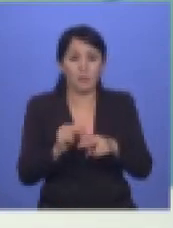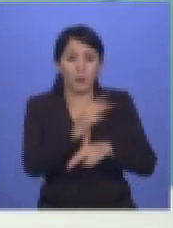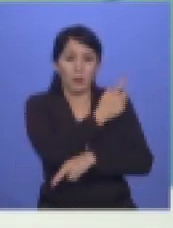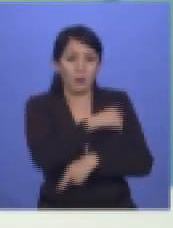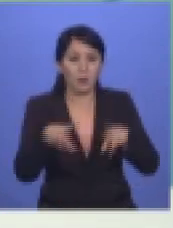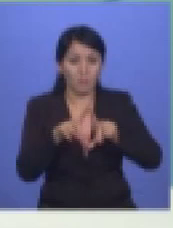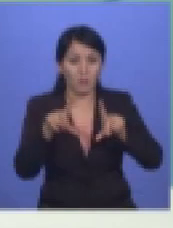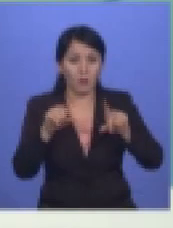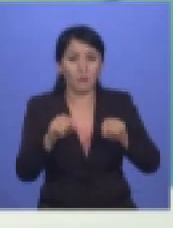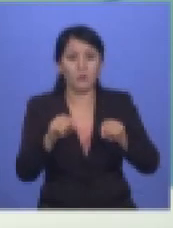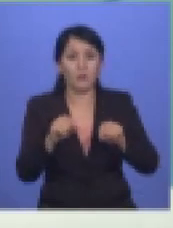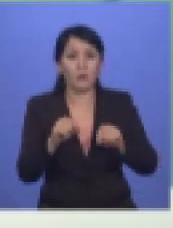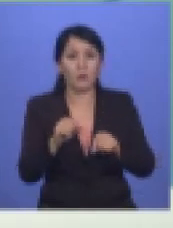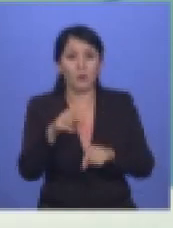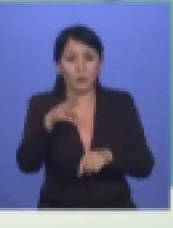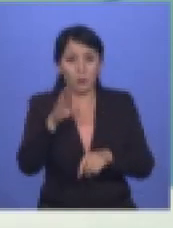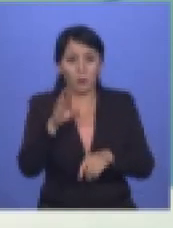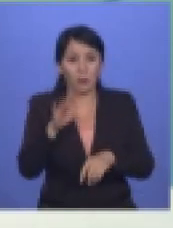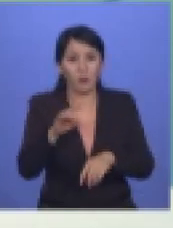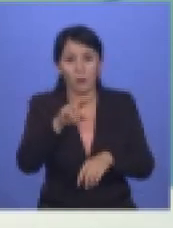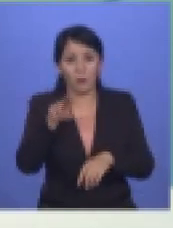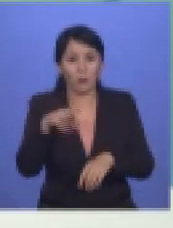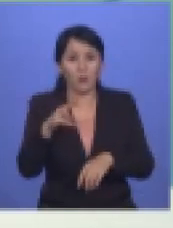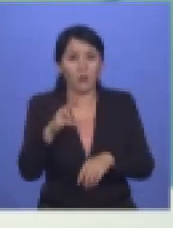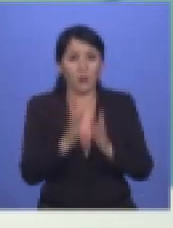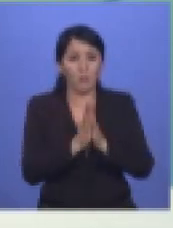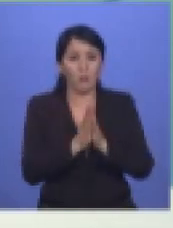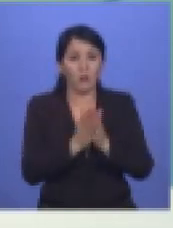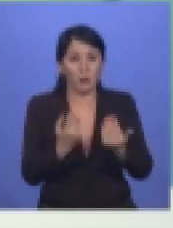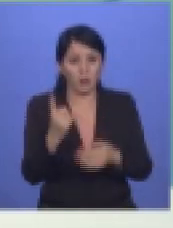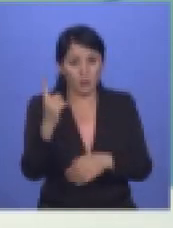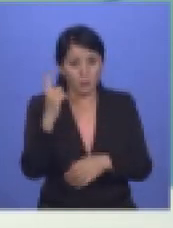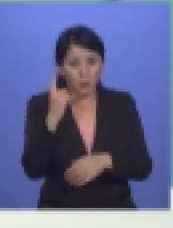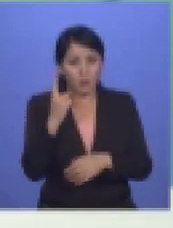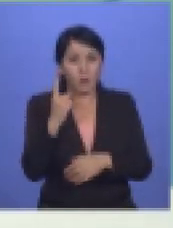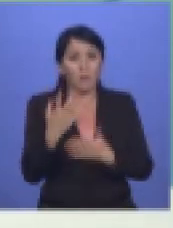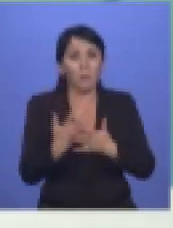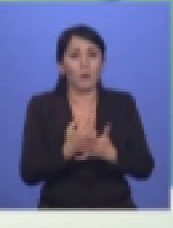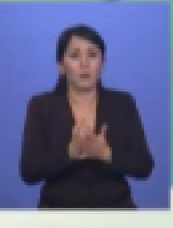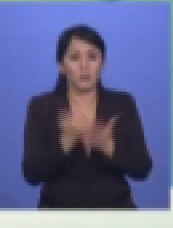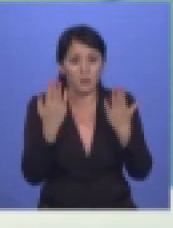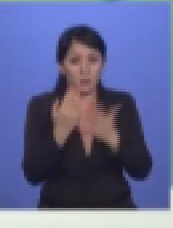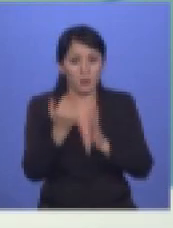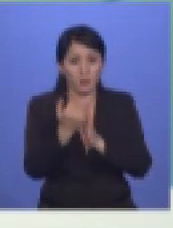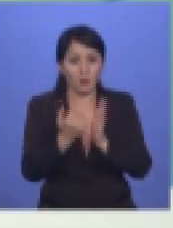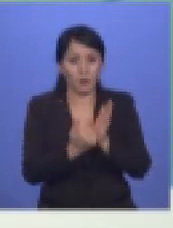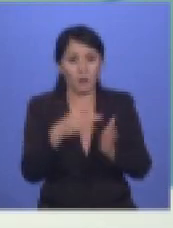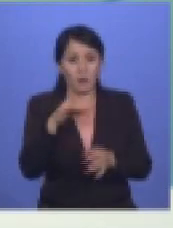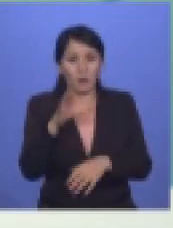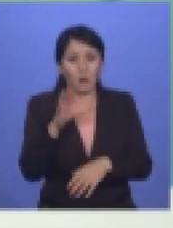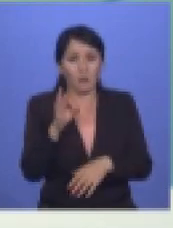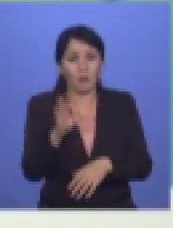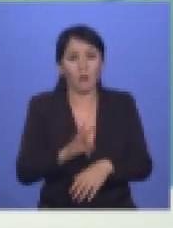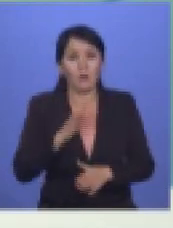жатқандар уақытын босқа өткізбей, QR-код арқылы өзіне ұнаған кітапты ұялы телефонына жүктеп оқи алады. Бұл бағдарламаны Иван Шухов